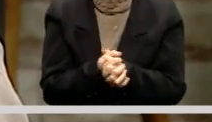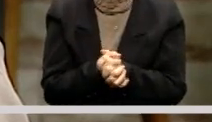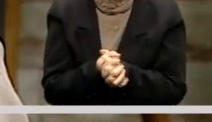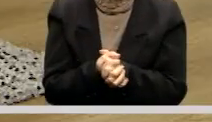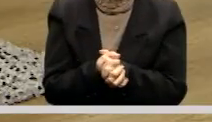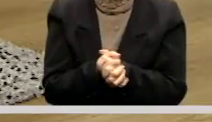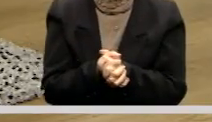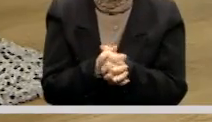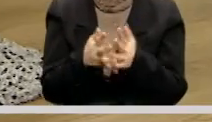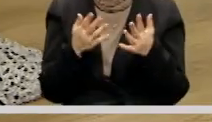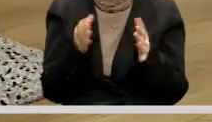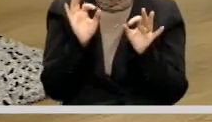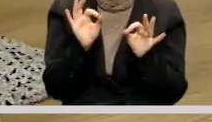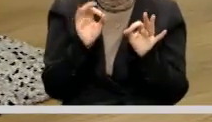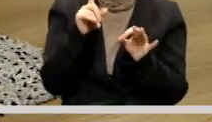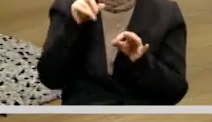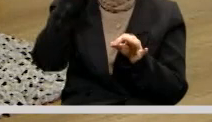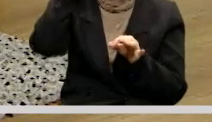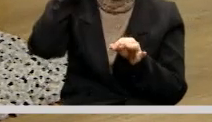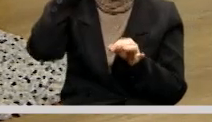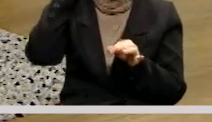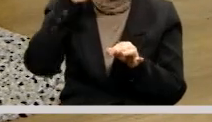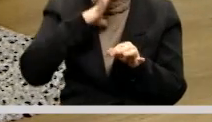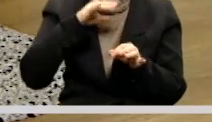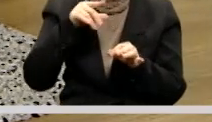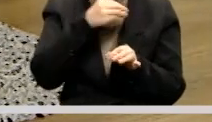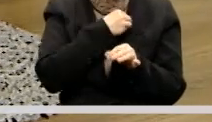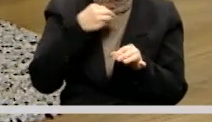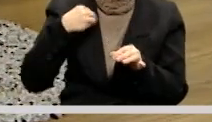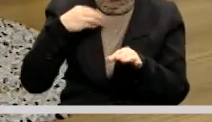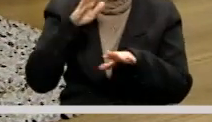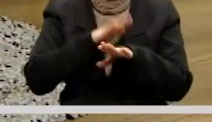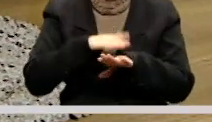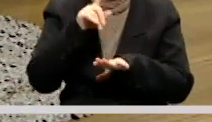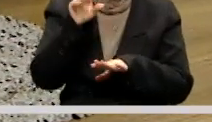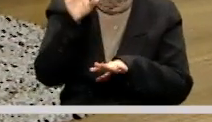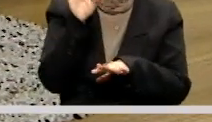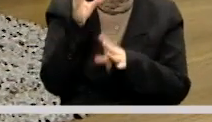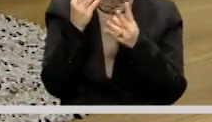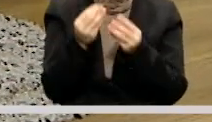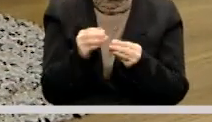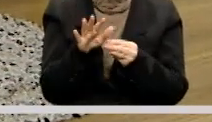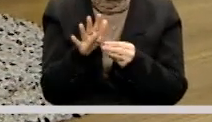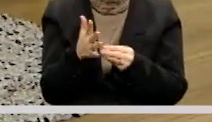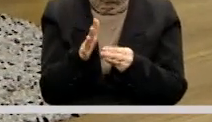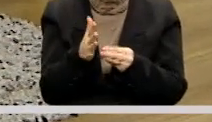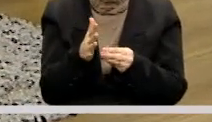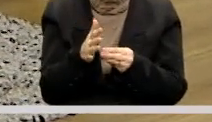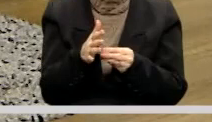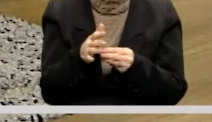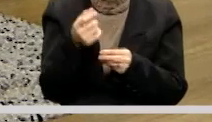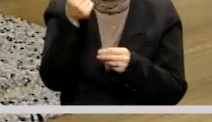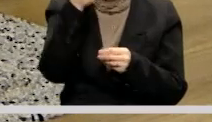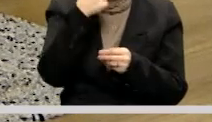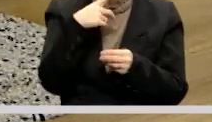görüyoruz. Eğer ki böyle bir hastalık varsa bunların tedavi edilmesi bir seçenek olabiliyor.